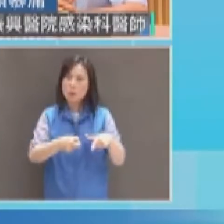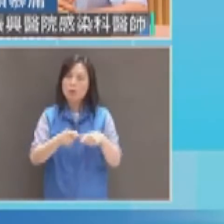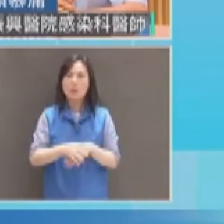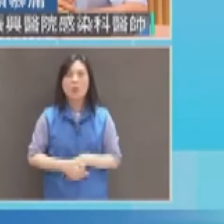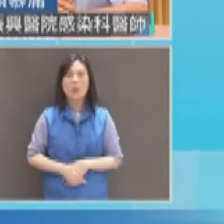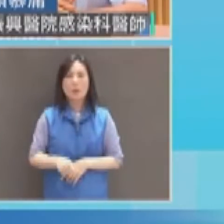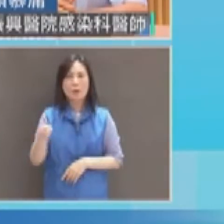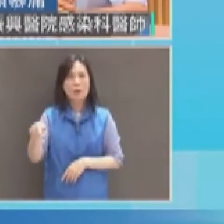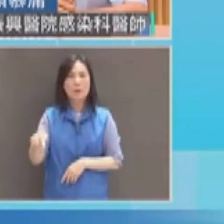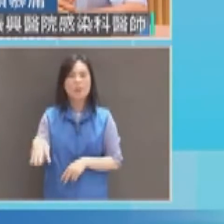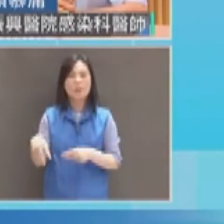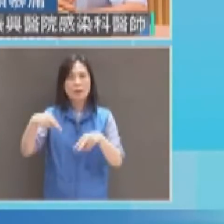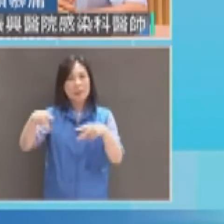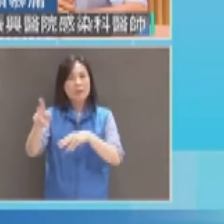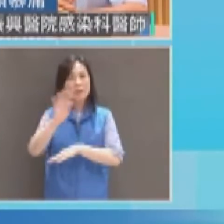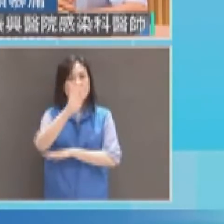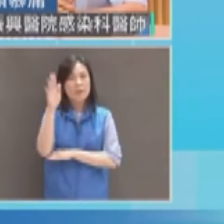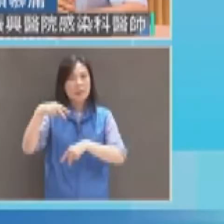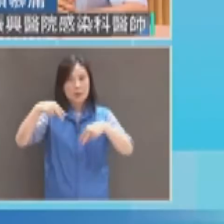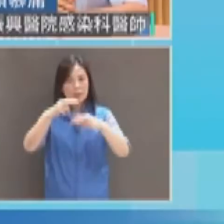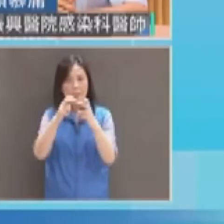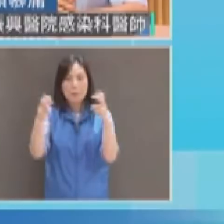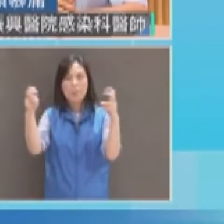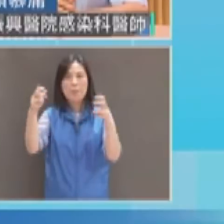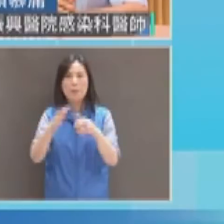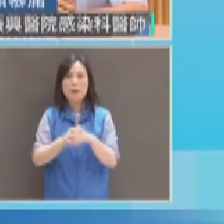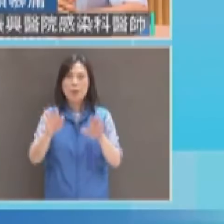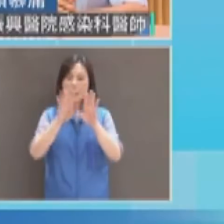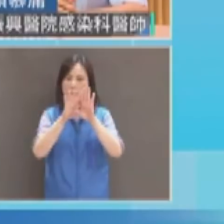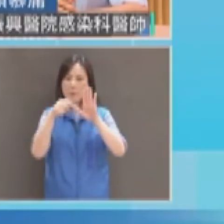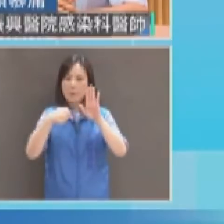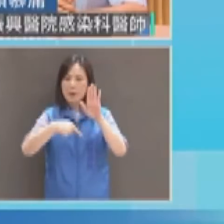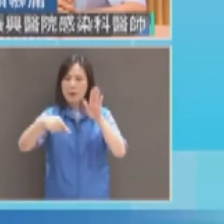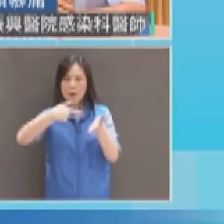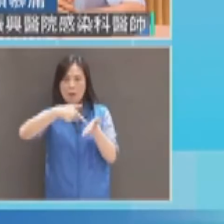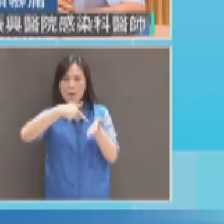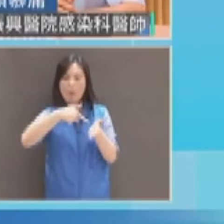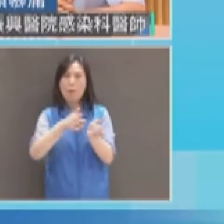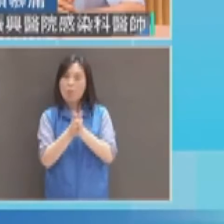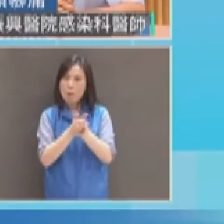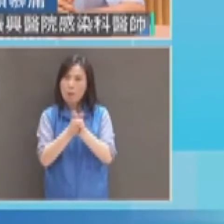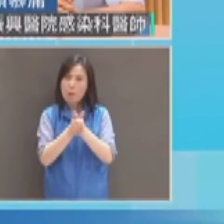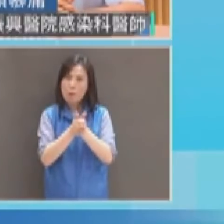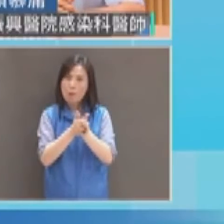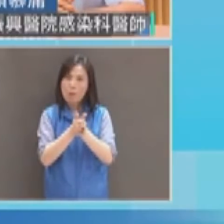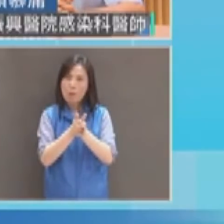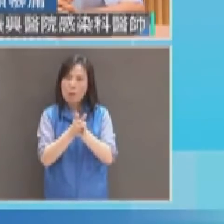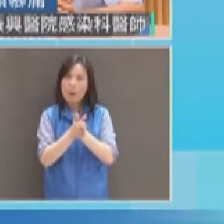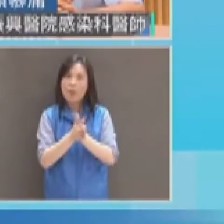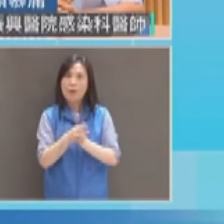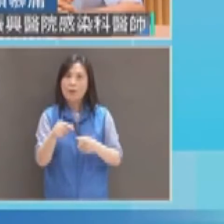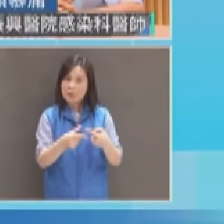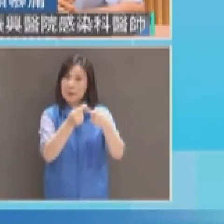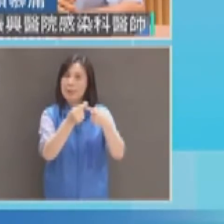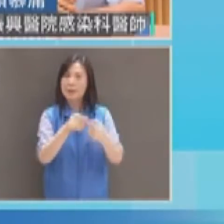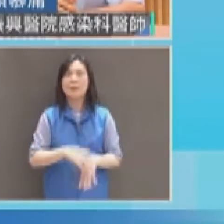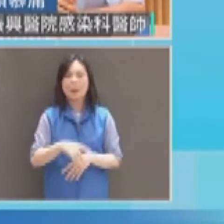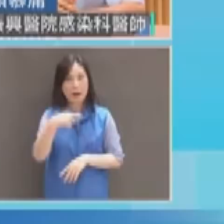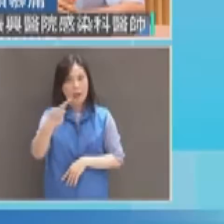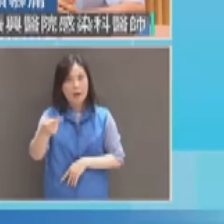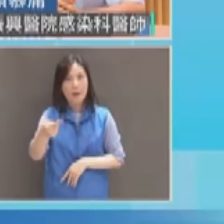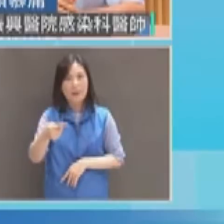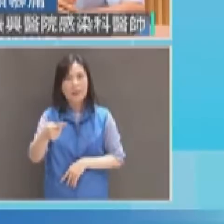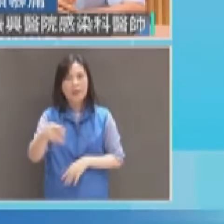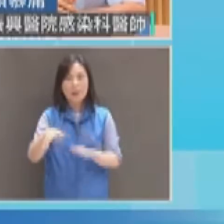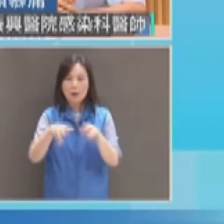在做的非常好的一个动线管制，进大门主动用酒精喷消双手，这个是第一次洗手，然后离开行